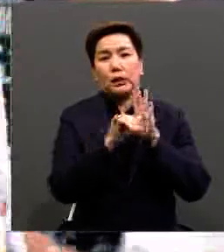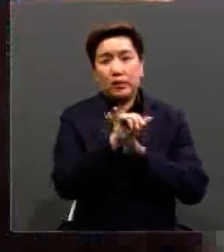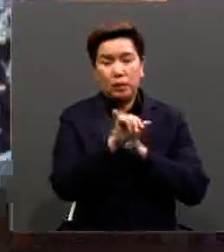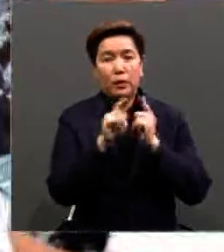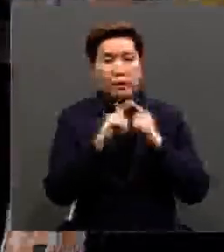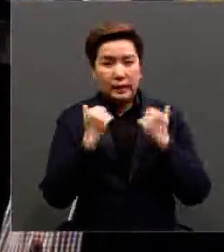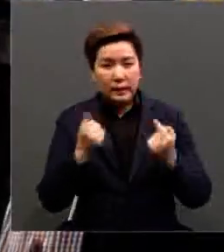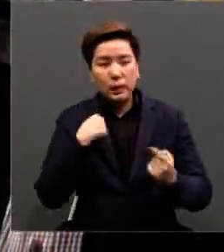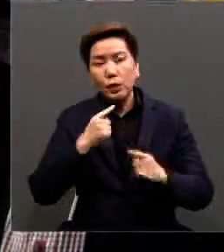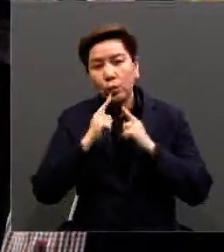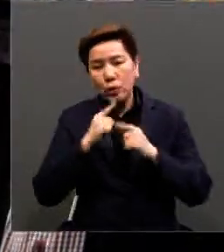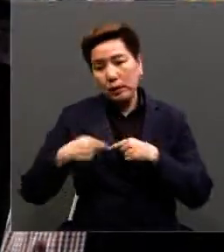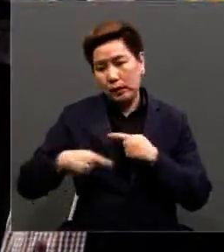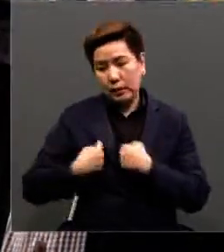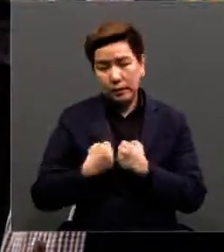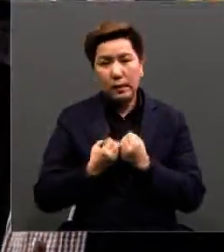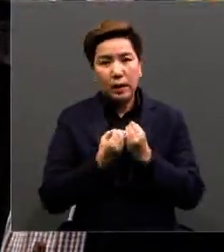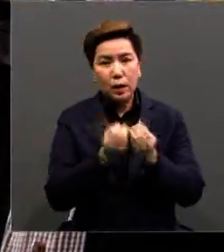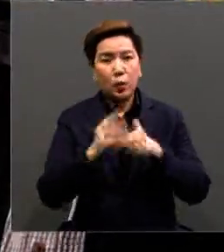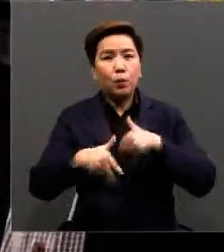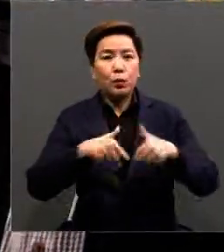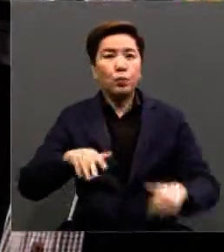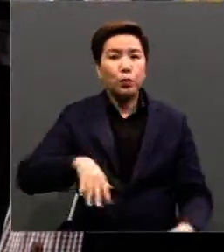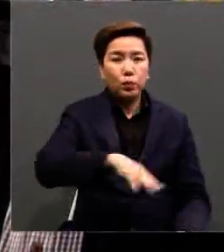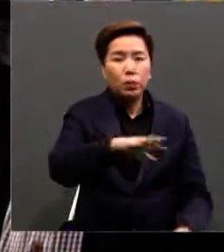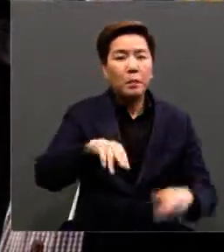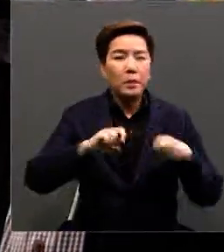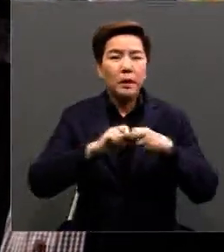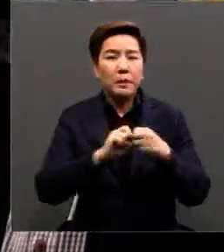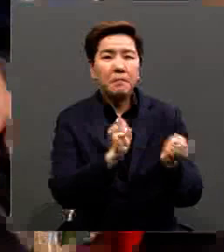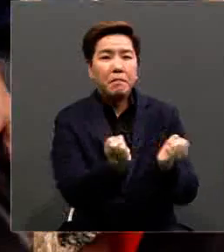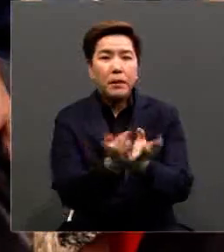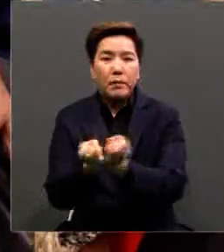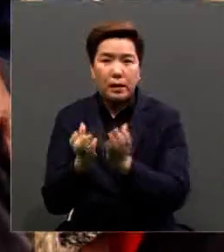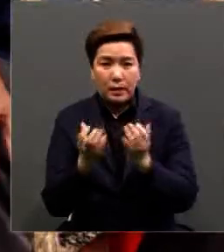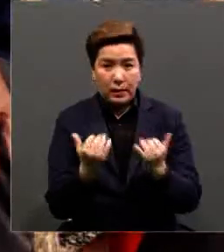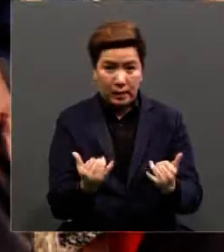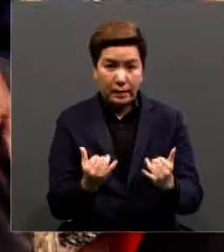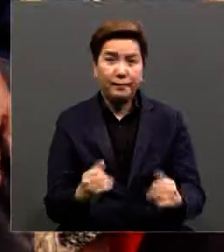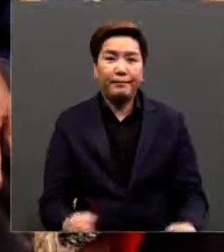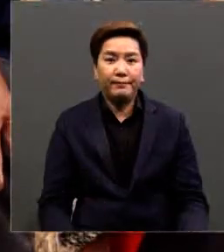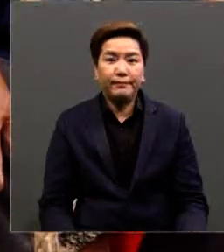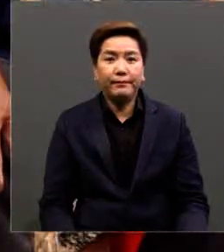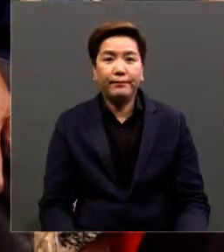ยแล้วก็ยังมีการพูดให้กำลังใจพี่น้องประชาชนในช่วงที่ประสบอุทกภัยในครั้งนี้ด้วยนะครับ